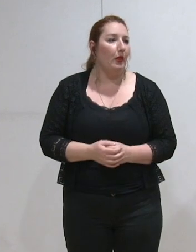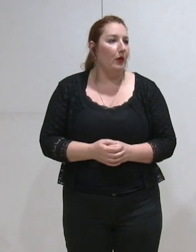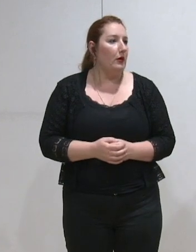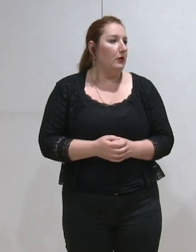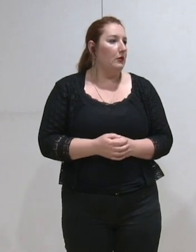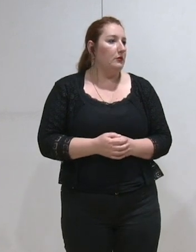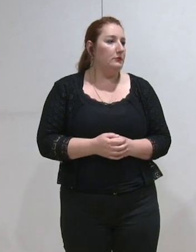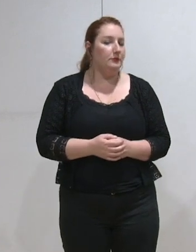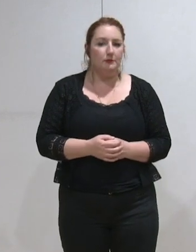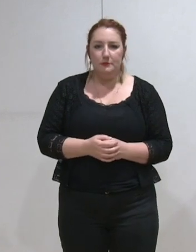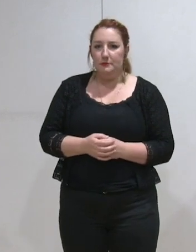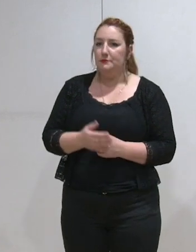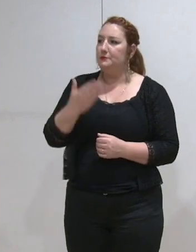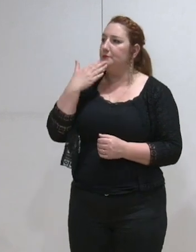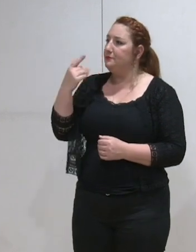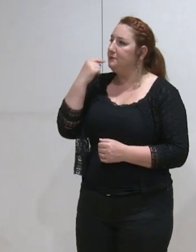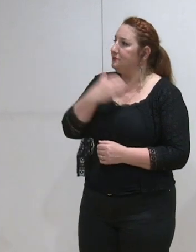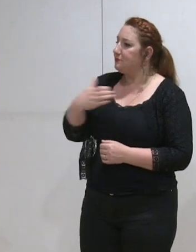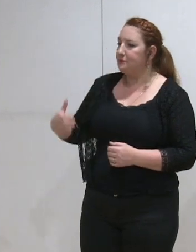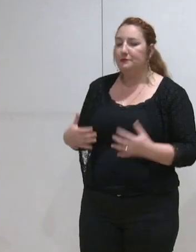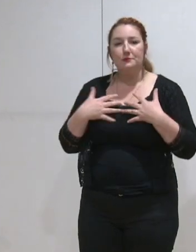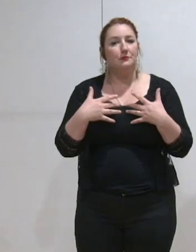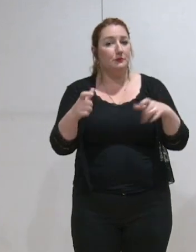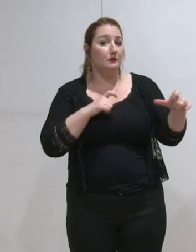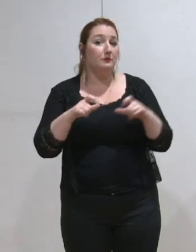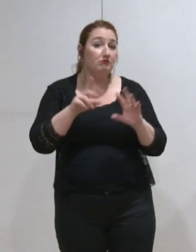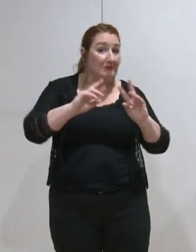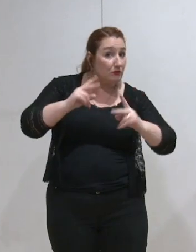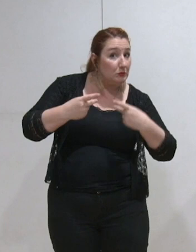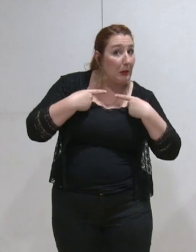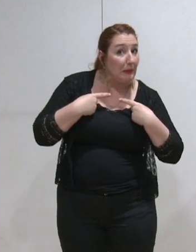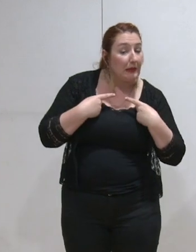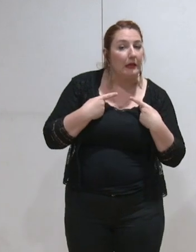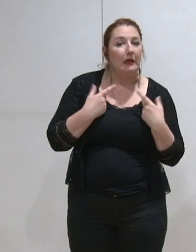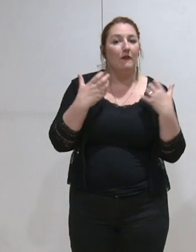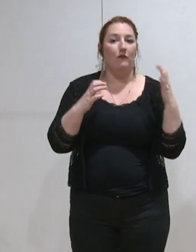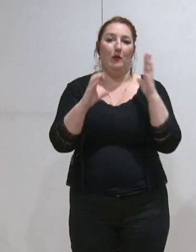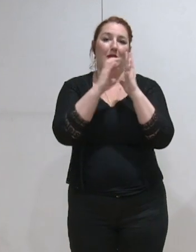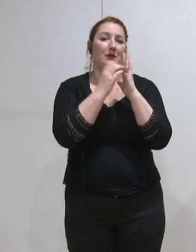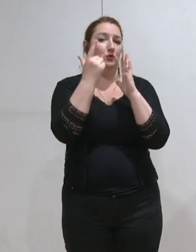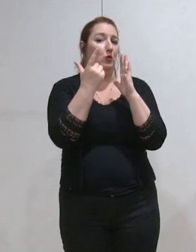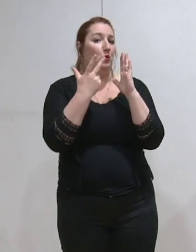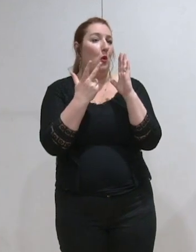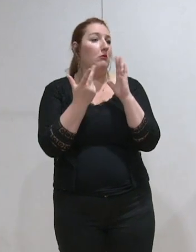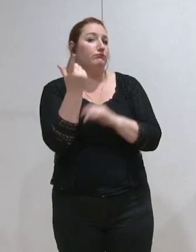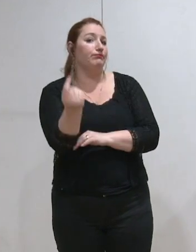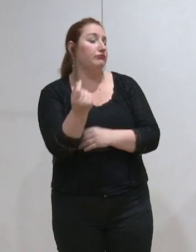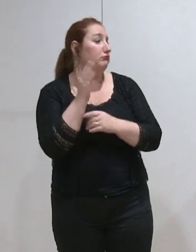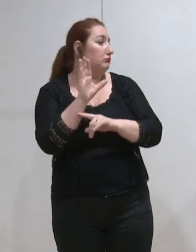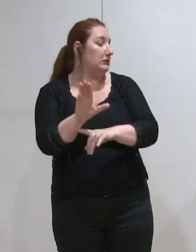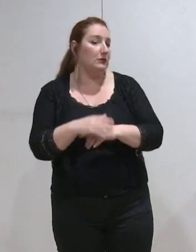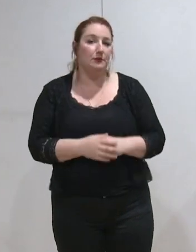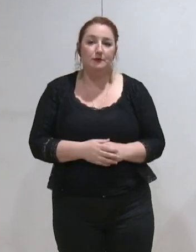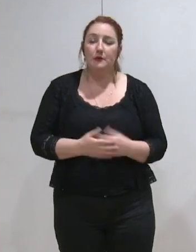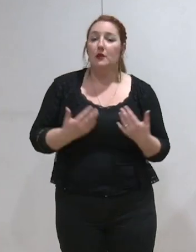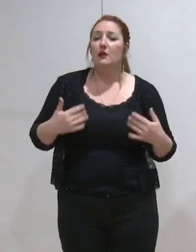monongaburu Merci monsieur le Maire chers collègues si vous le permettez je présenterai les la délibération 2 et et tr de concert nous avons